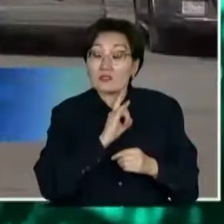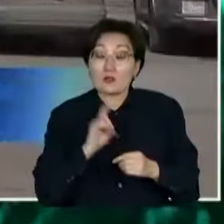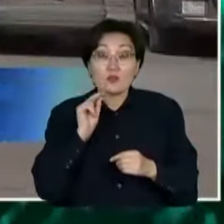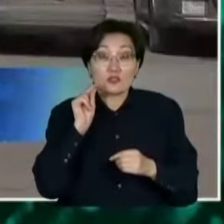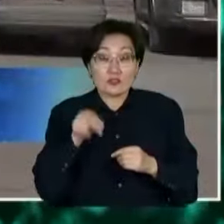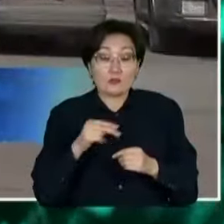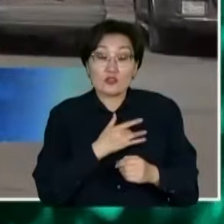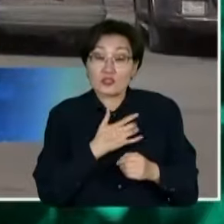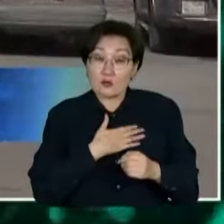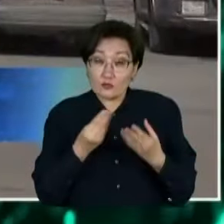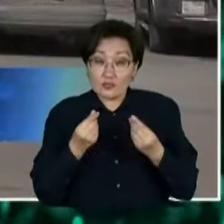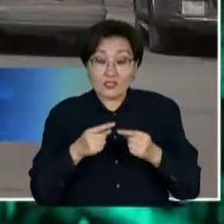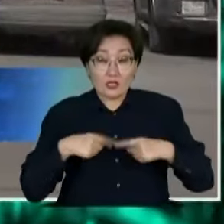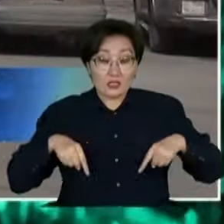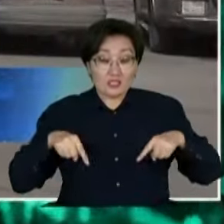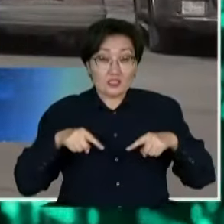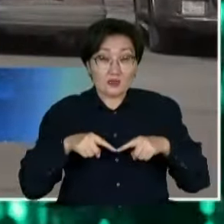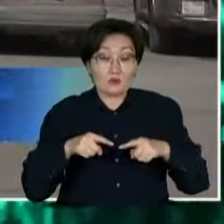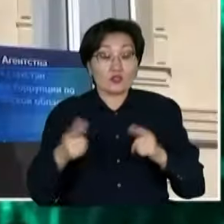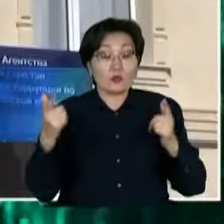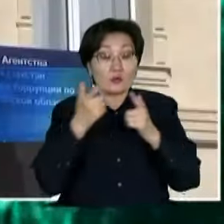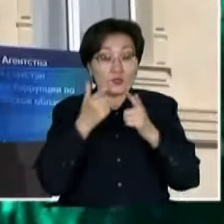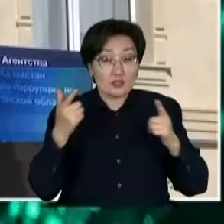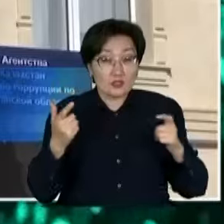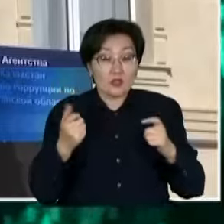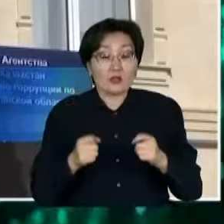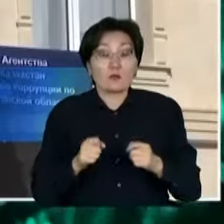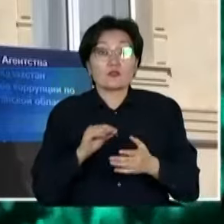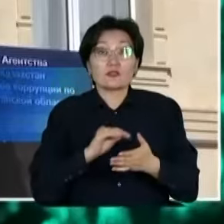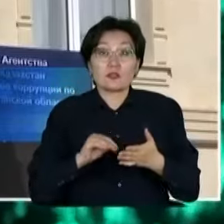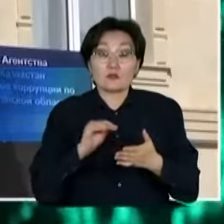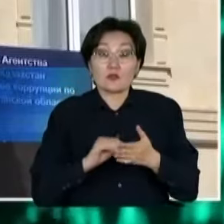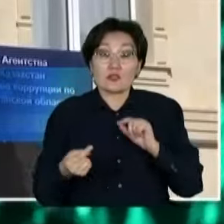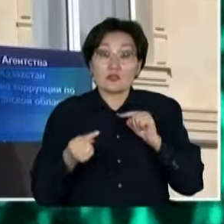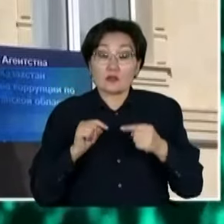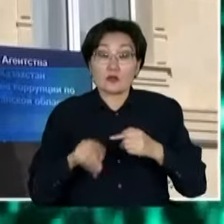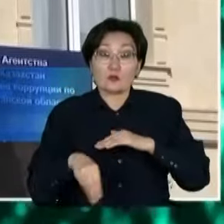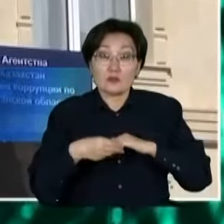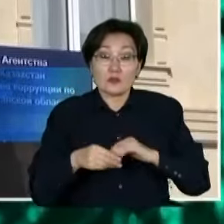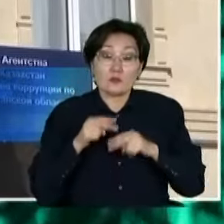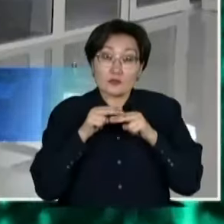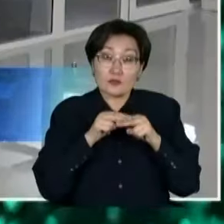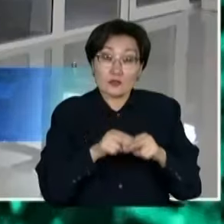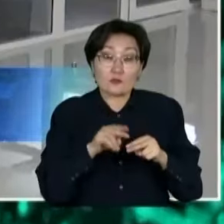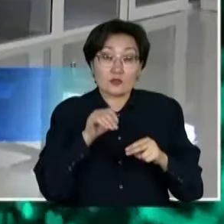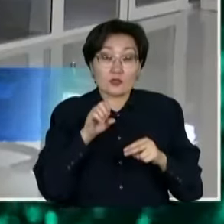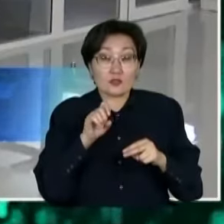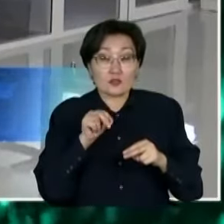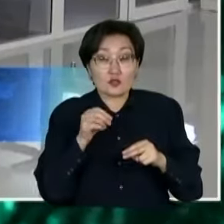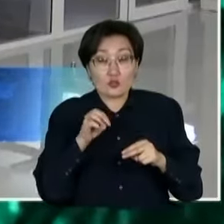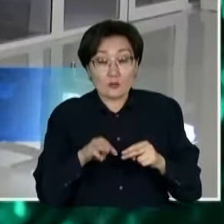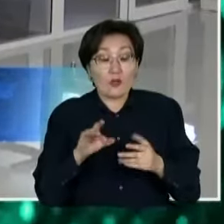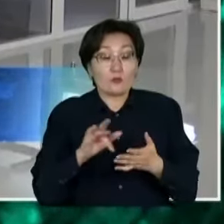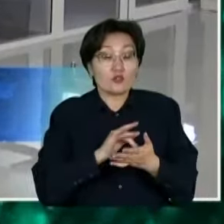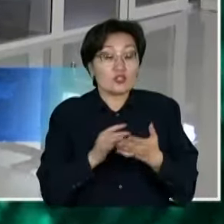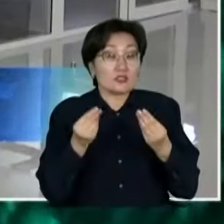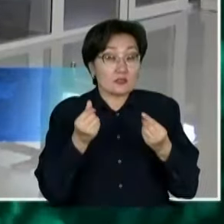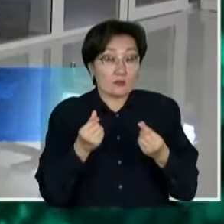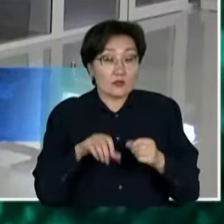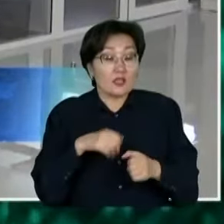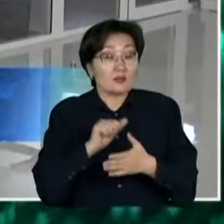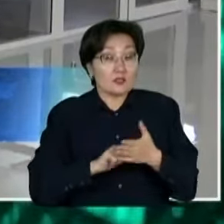в присвоении денег организации. Как сообщает пресс-служба «Антикора», она перечисляла на свой карточный счет бюджетные средства.